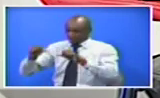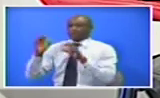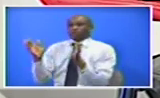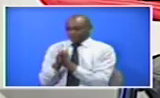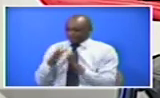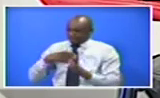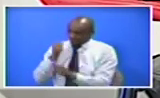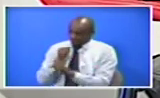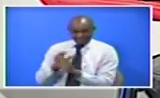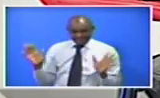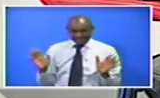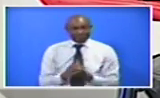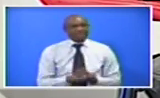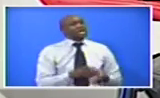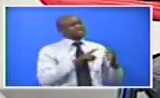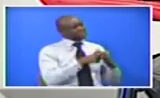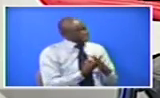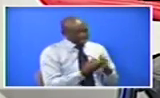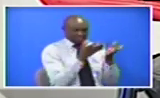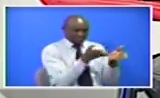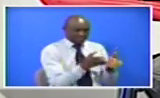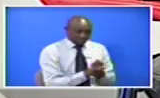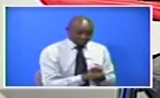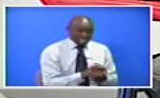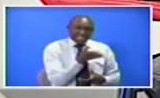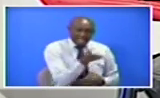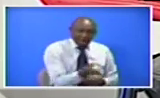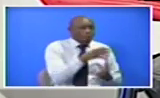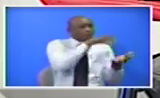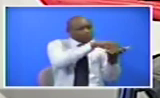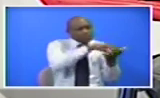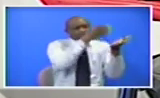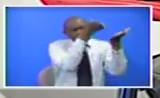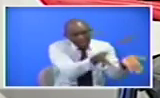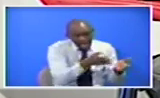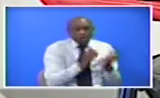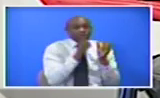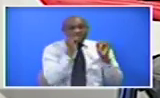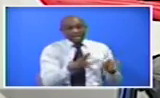yangu. Asante sana. Asante. Tuanze moja kwa moja. Nyadhifa zipo hazipo kikatiba?